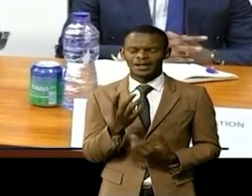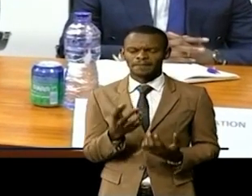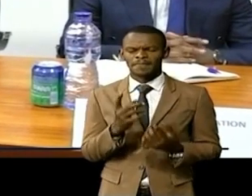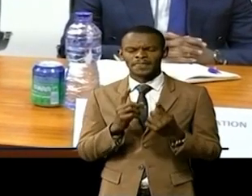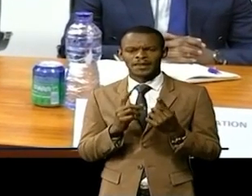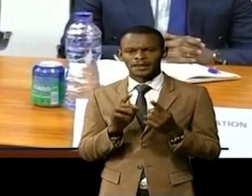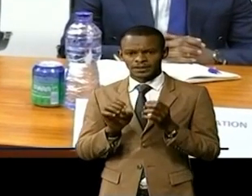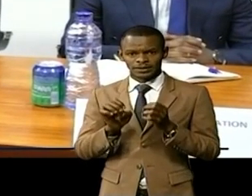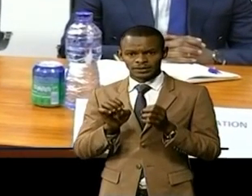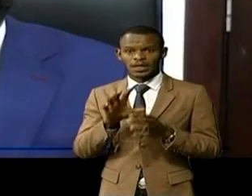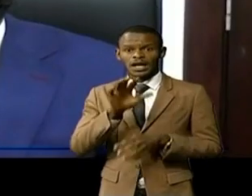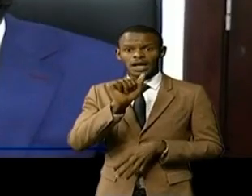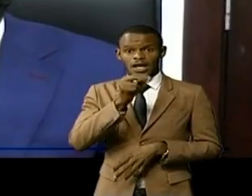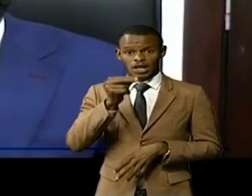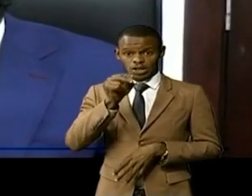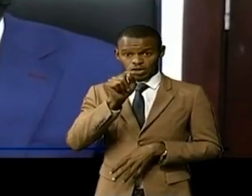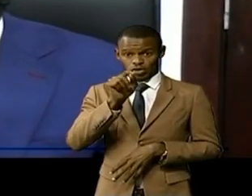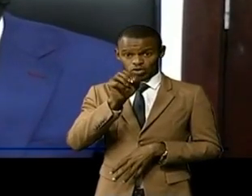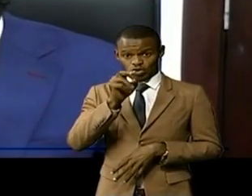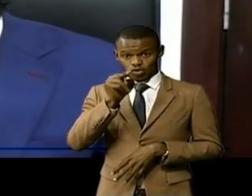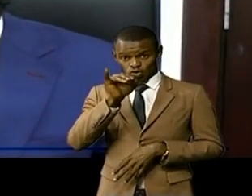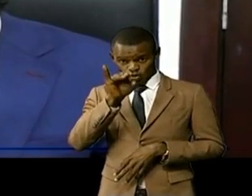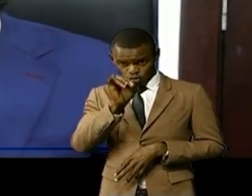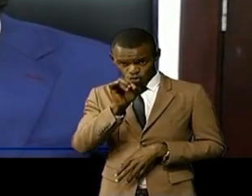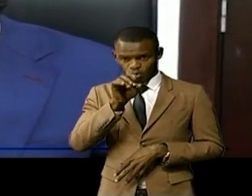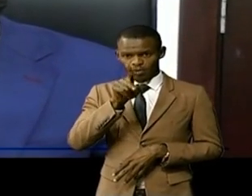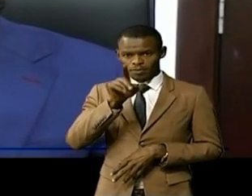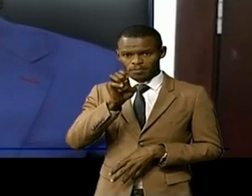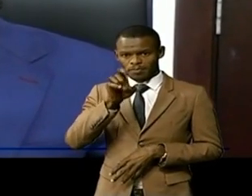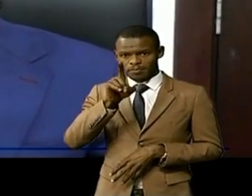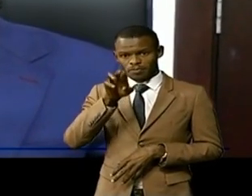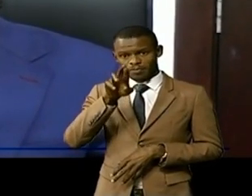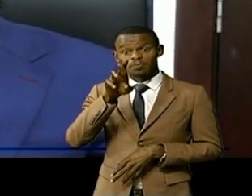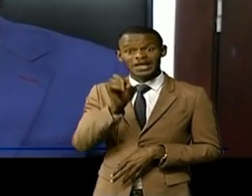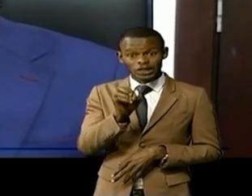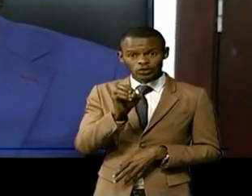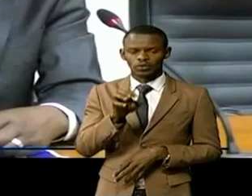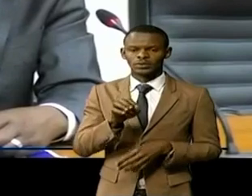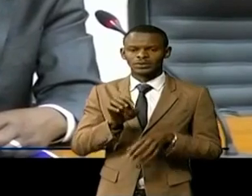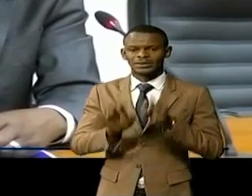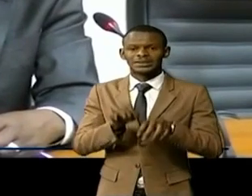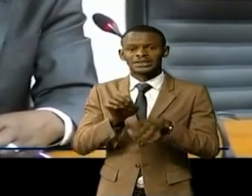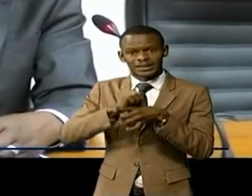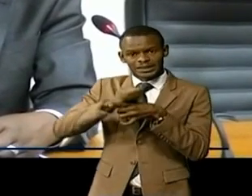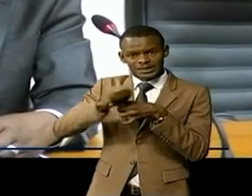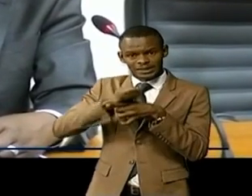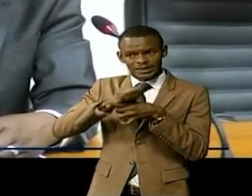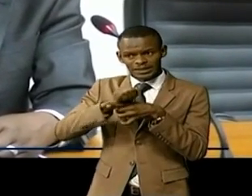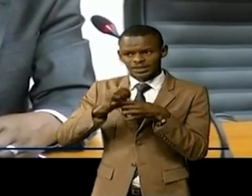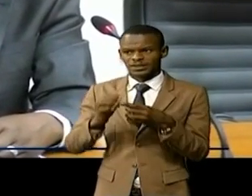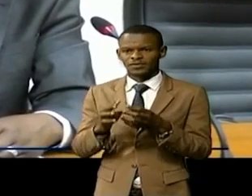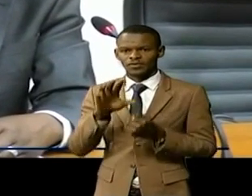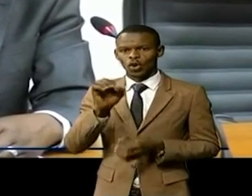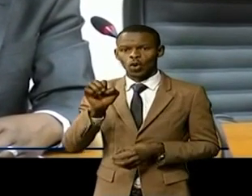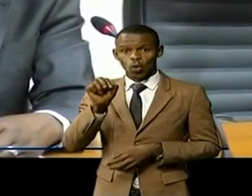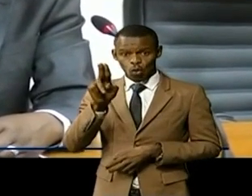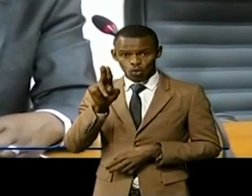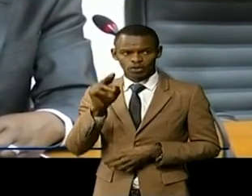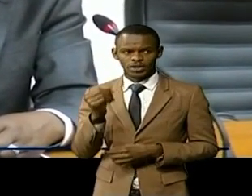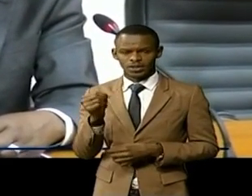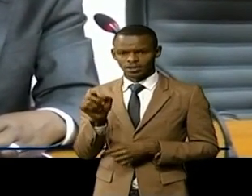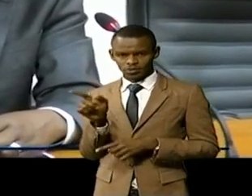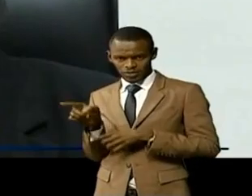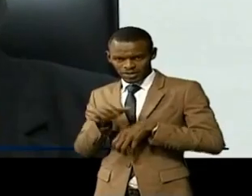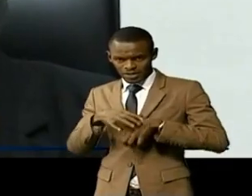la CEA, Commission économique des Nations Unies pour l'Afrique, qui accompagne la République démocratique du Congo dans l'organisation de ces forums,